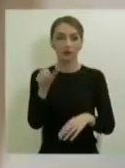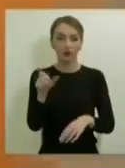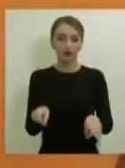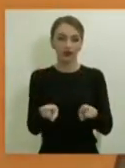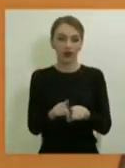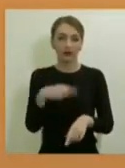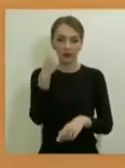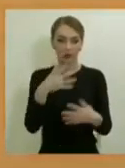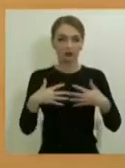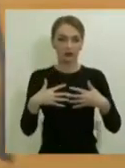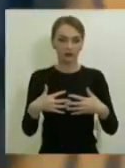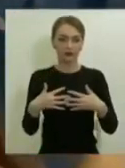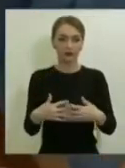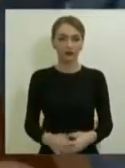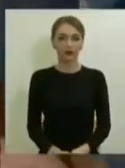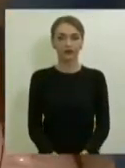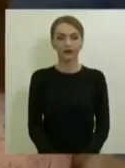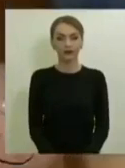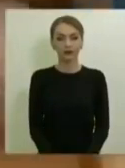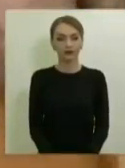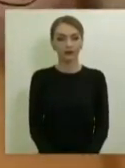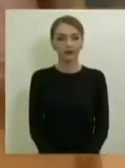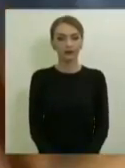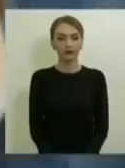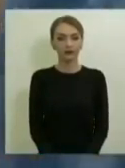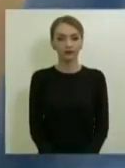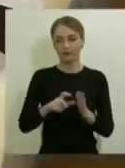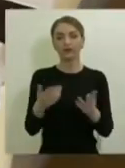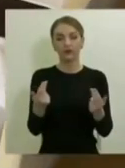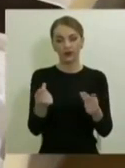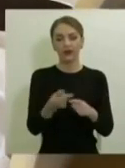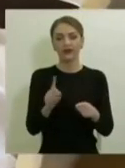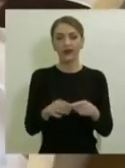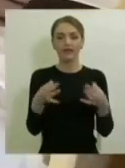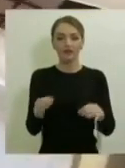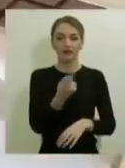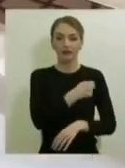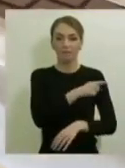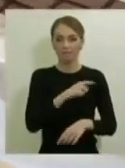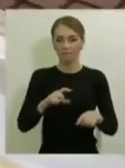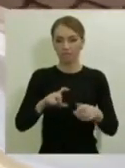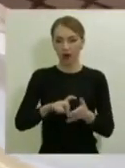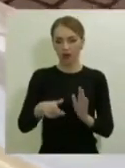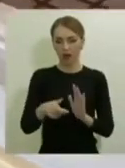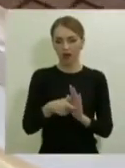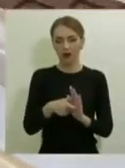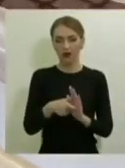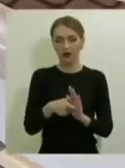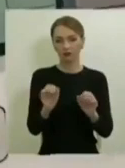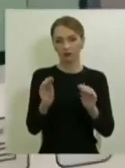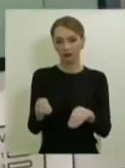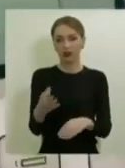жаль, до цієї історії з коронавірусом пандемії, це була найменш оцінена професія.